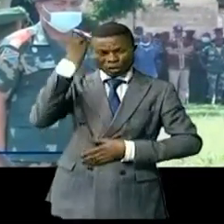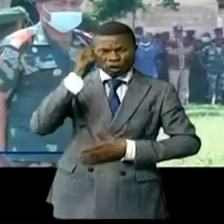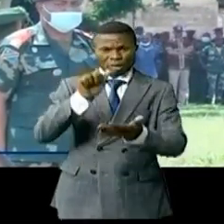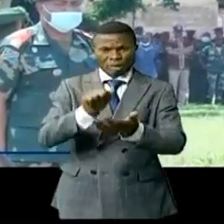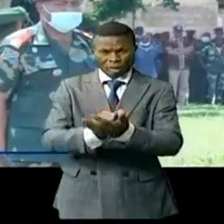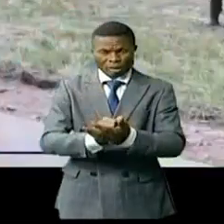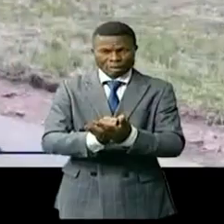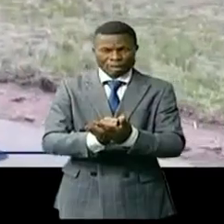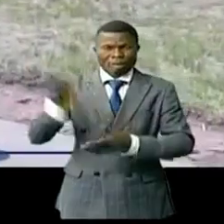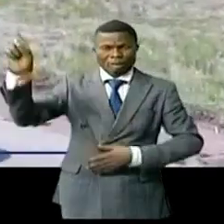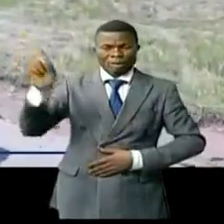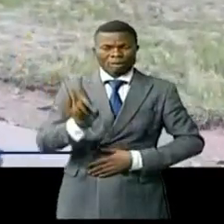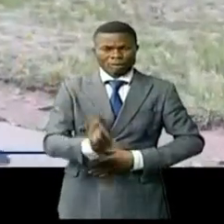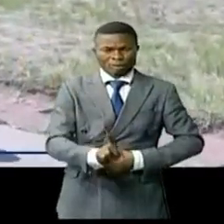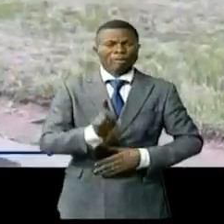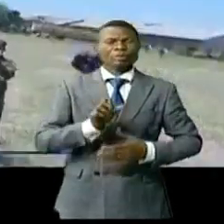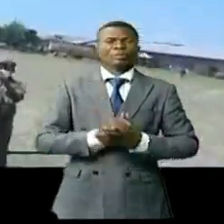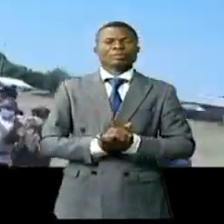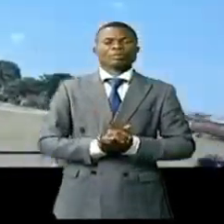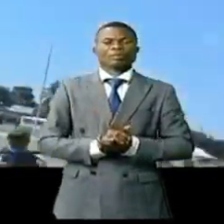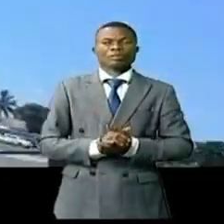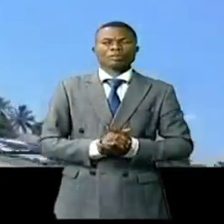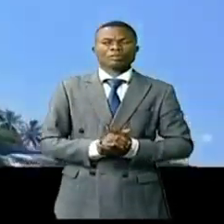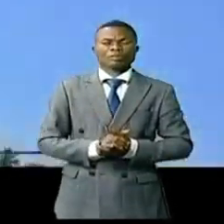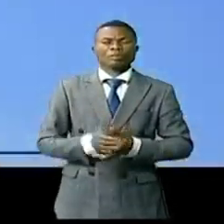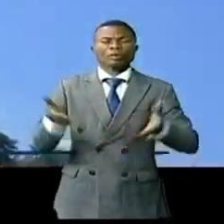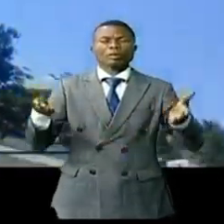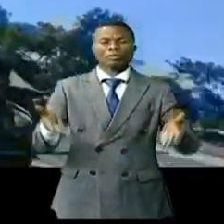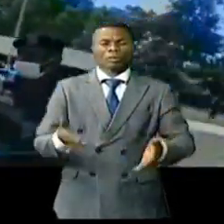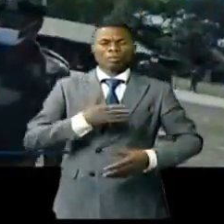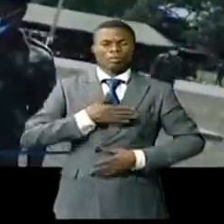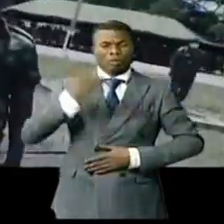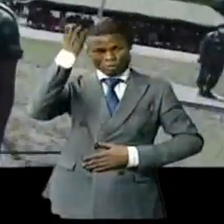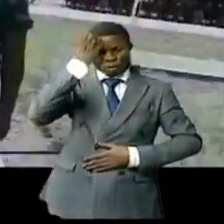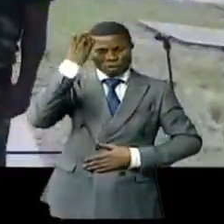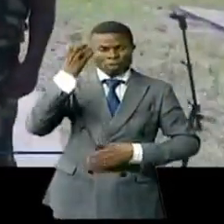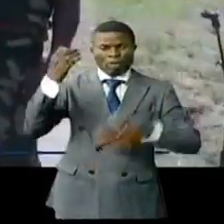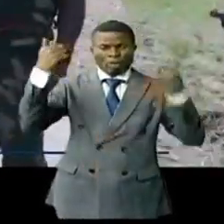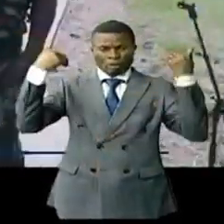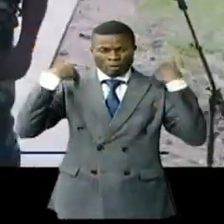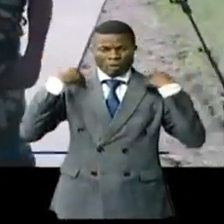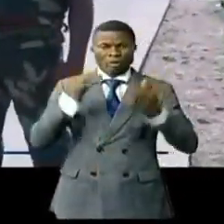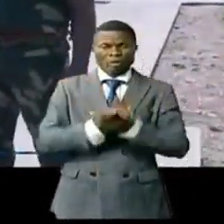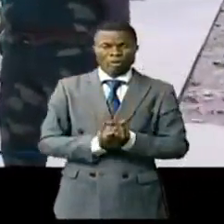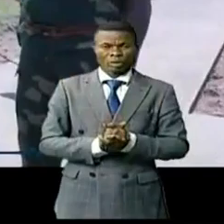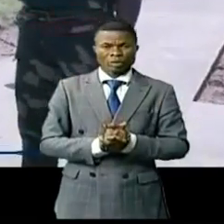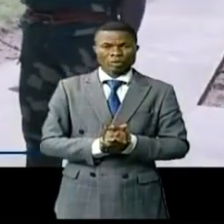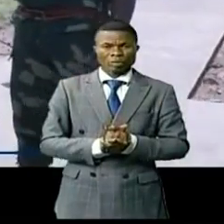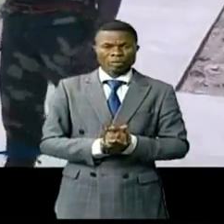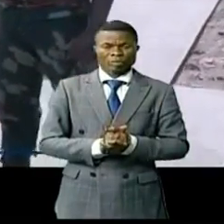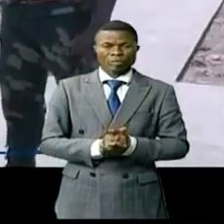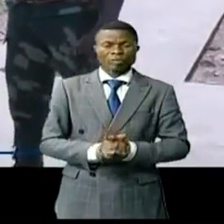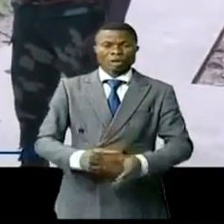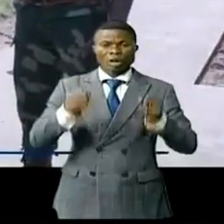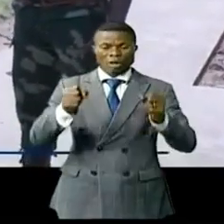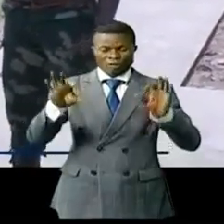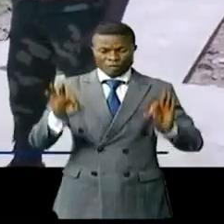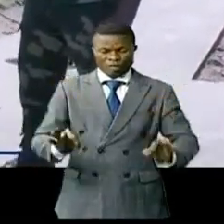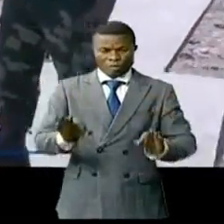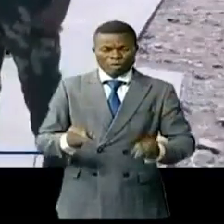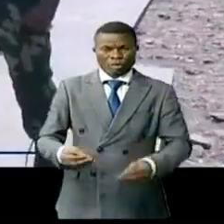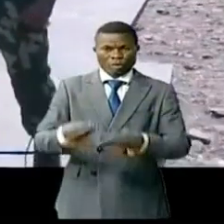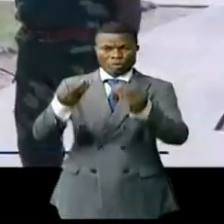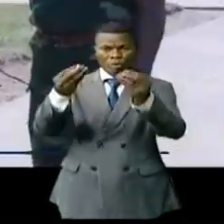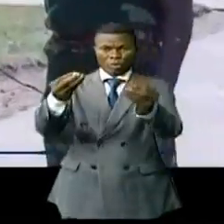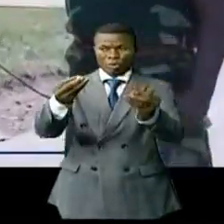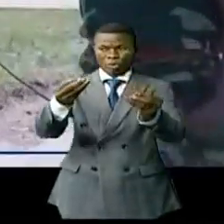Président. Amen. Mon général. Chef d'état-major de la force terrestre, je vous remets ce